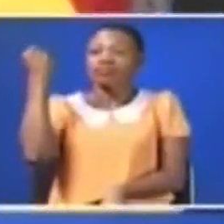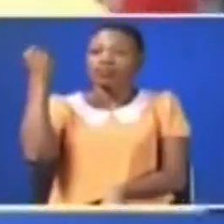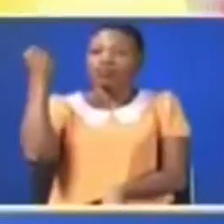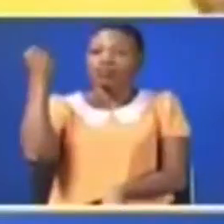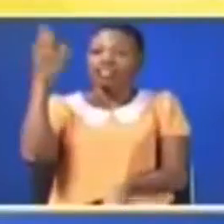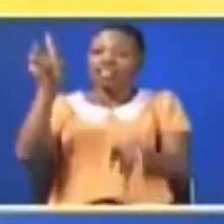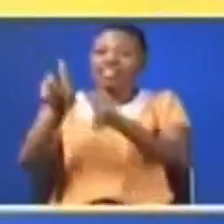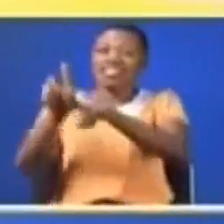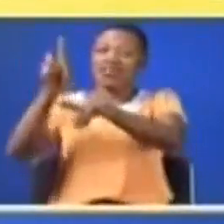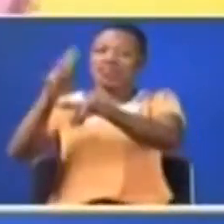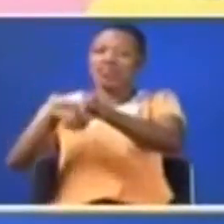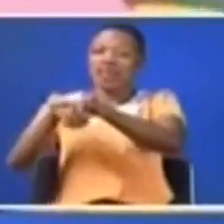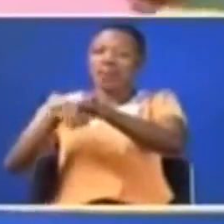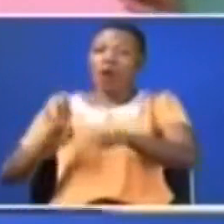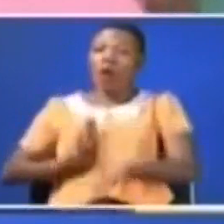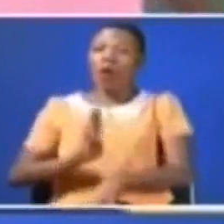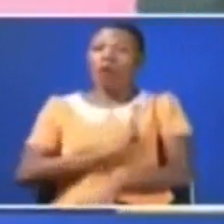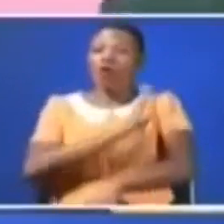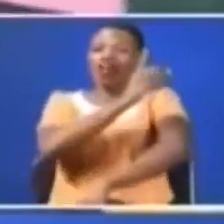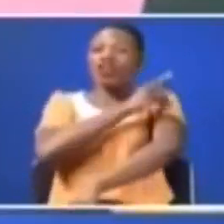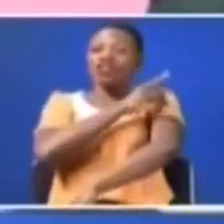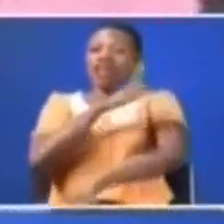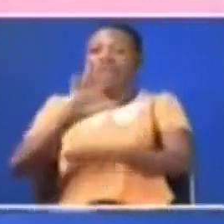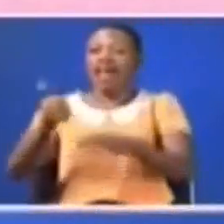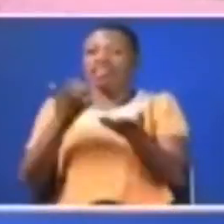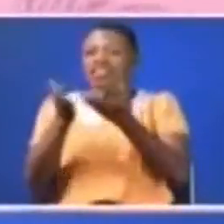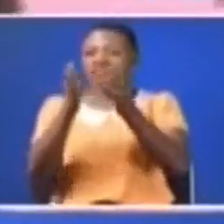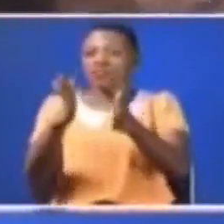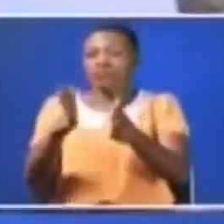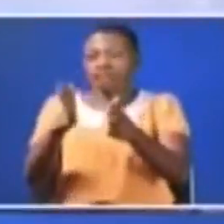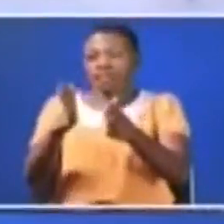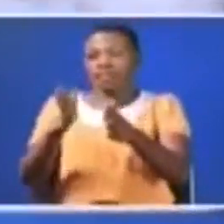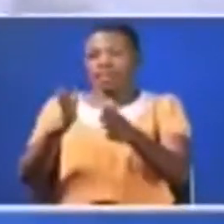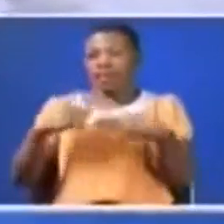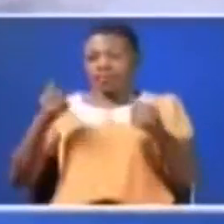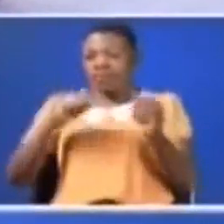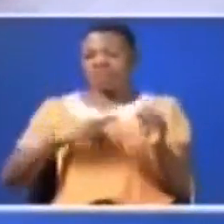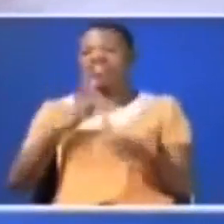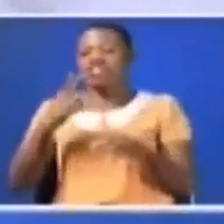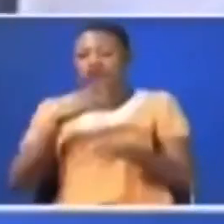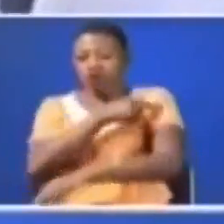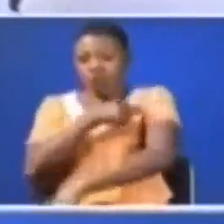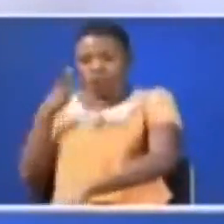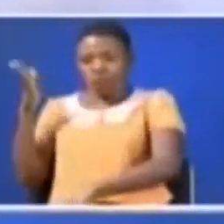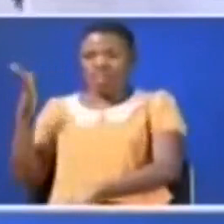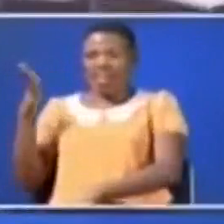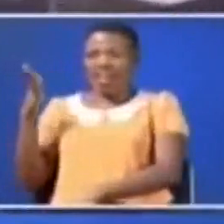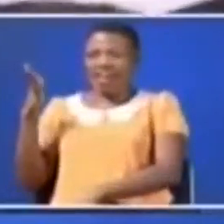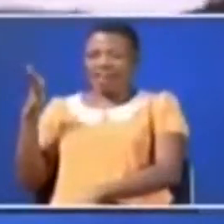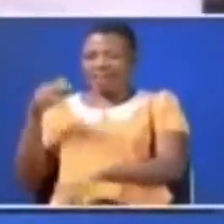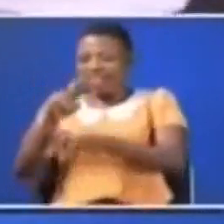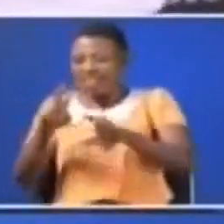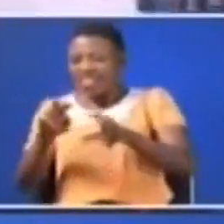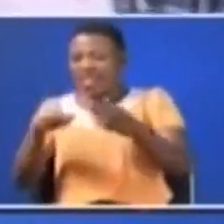Wakati huo huo, bodi ya madaktari na wahudumu wa afya imezuru hospitali ya Kerugoya na kutathmini hali na imetoa